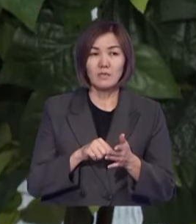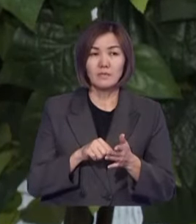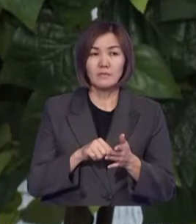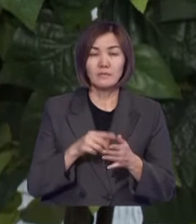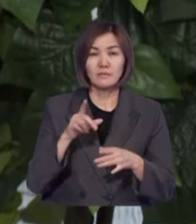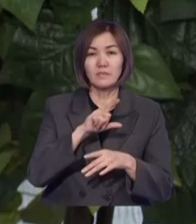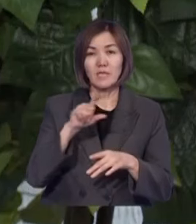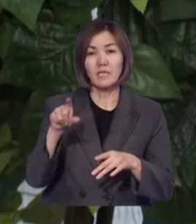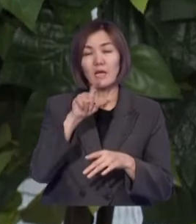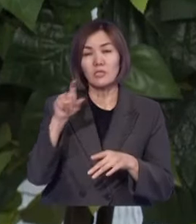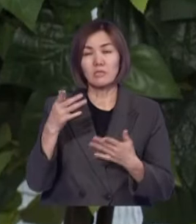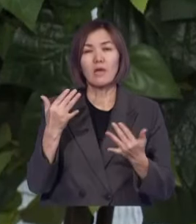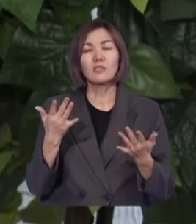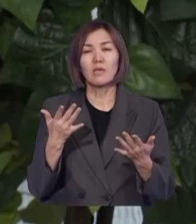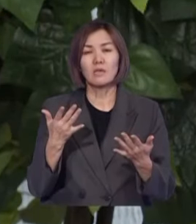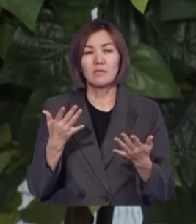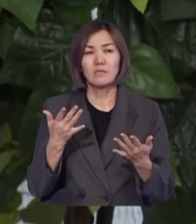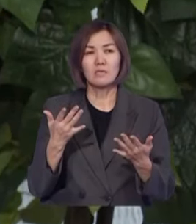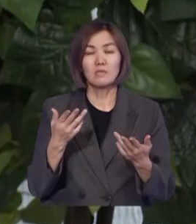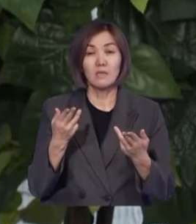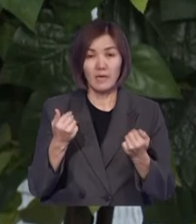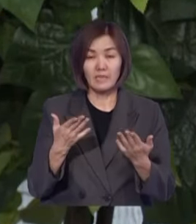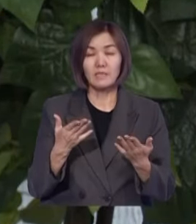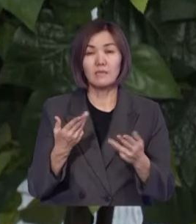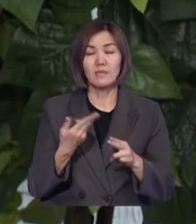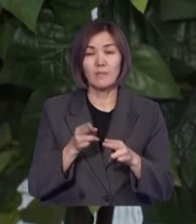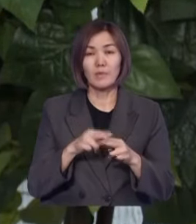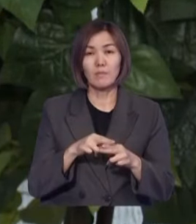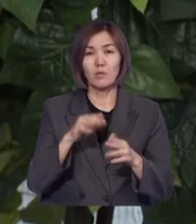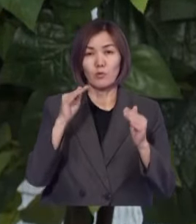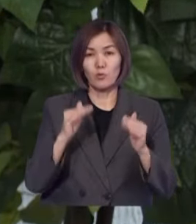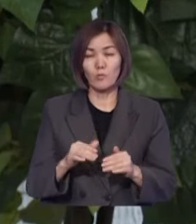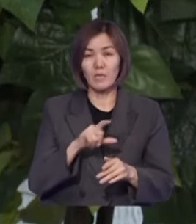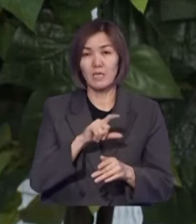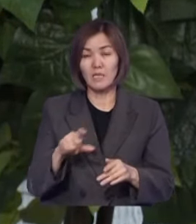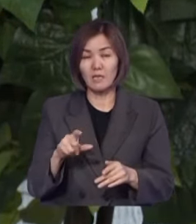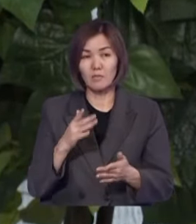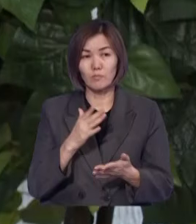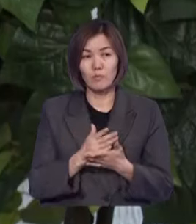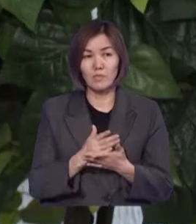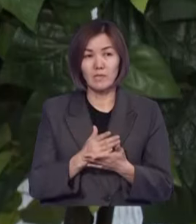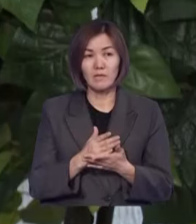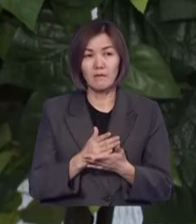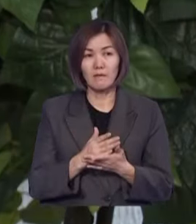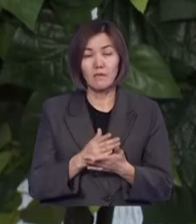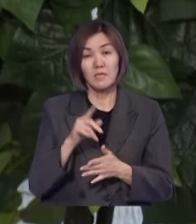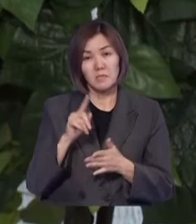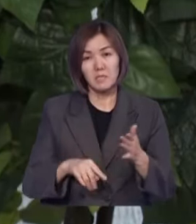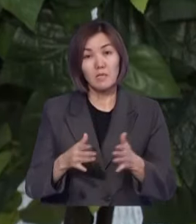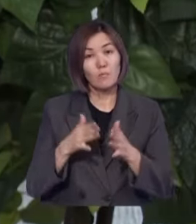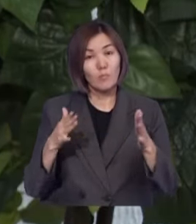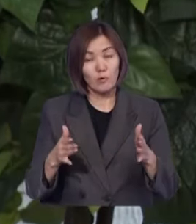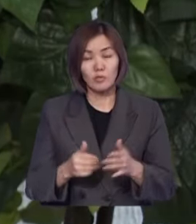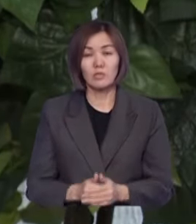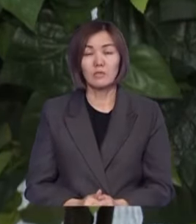қабаты, қанша қабаттылығы. Енді әрине көбінесе төмендеу қабат болған сайын надежность усиливается